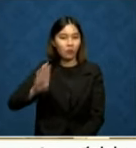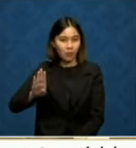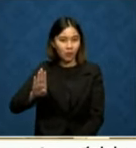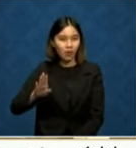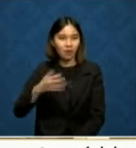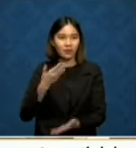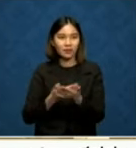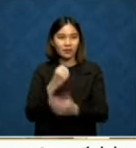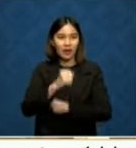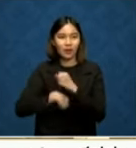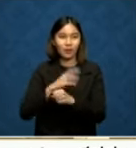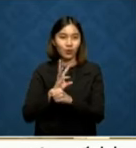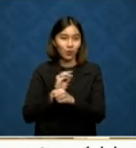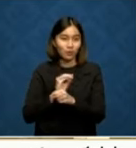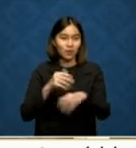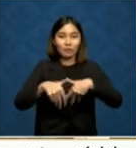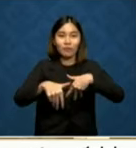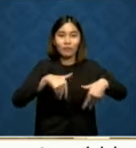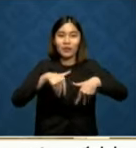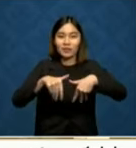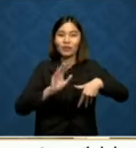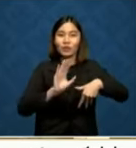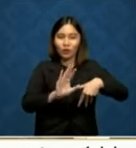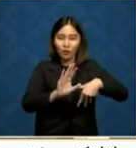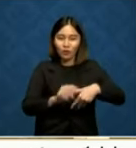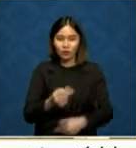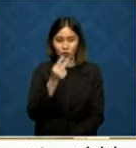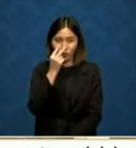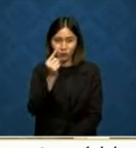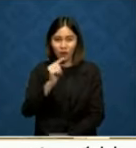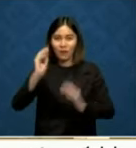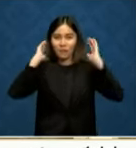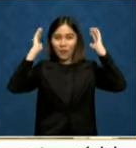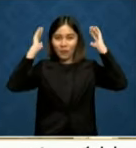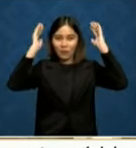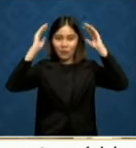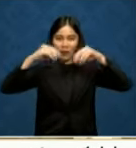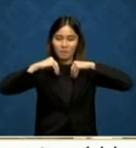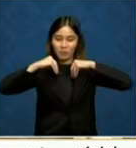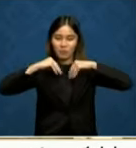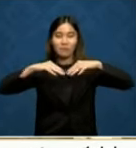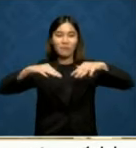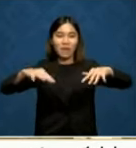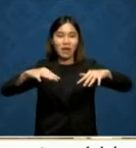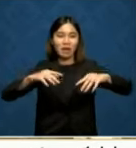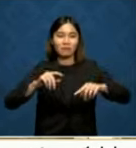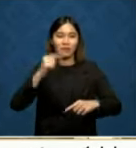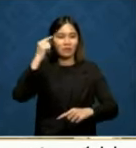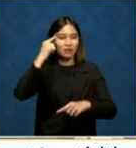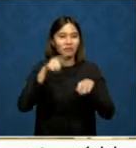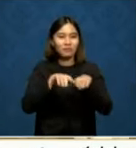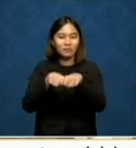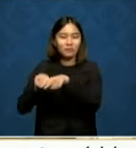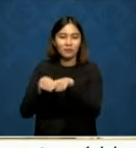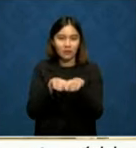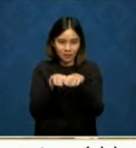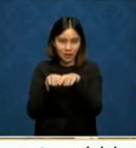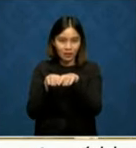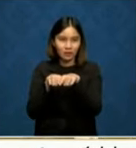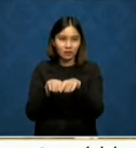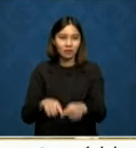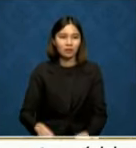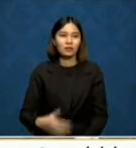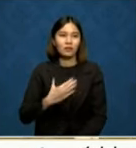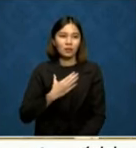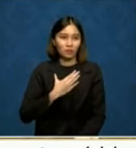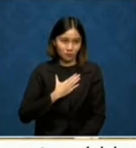บำนานของประชาชนดูได้จากการหาเสียงของทุกพักซึเราเหนตรงกันท่านโดยส